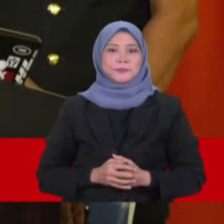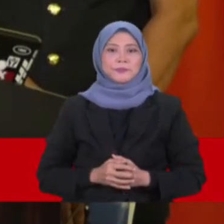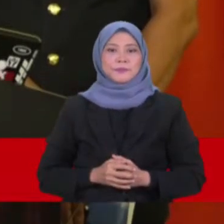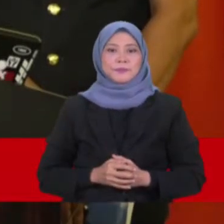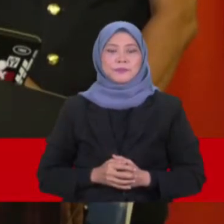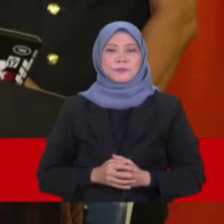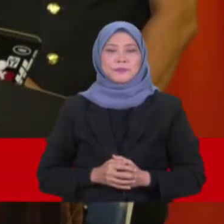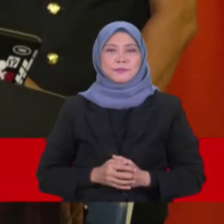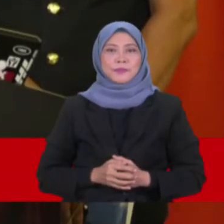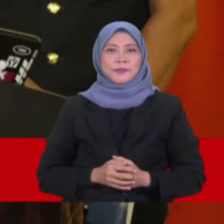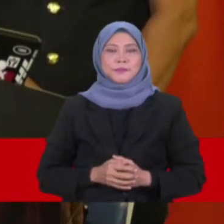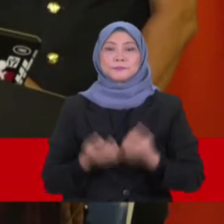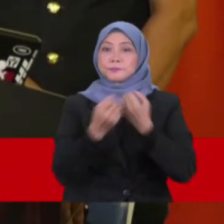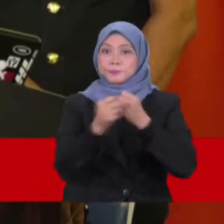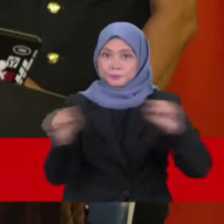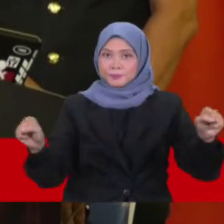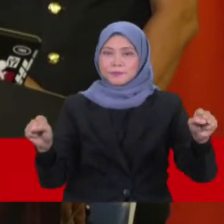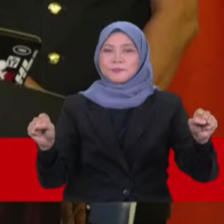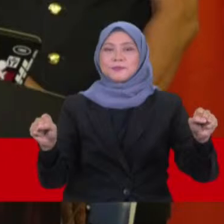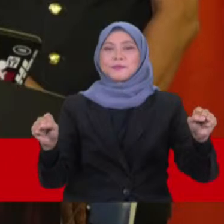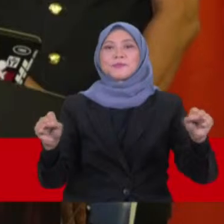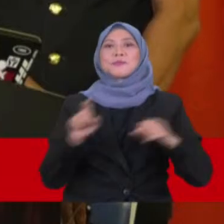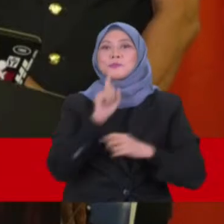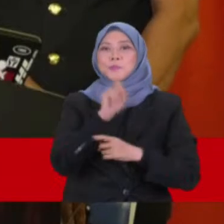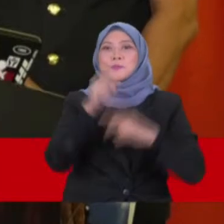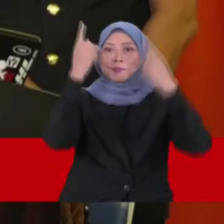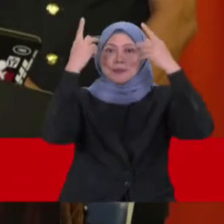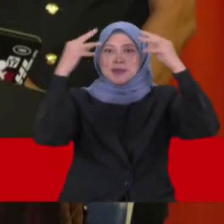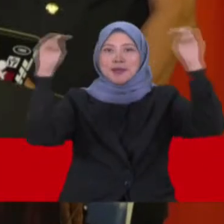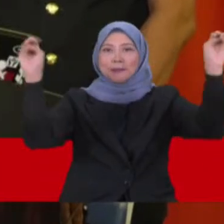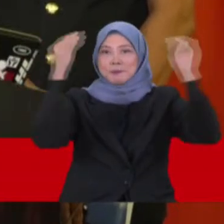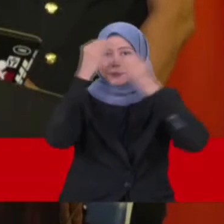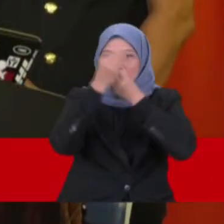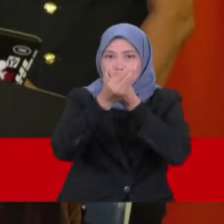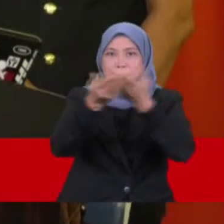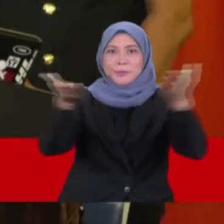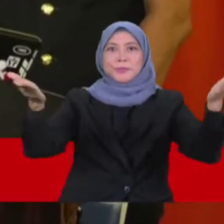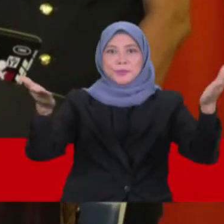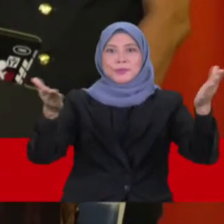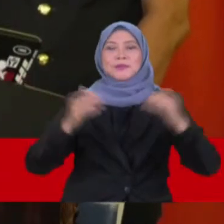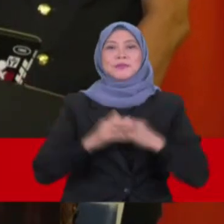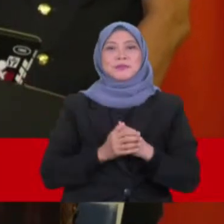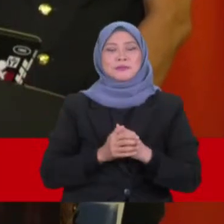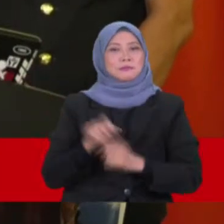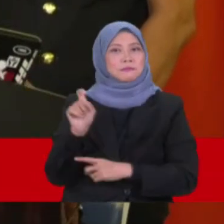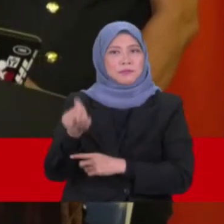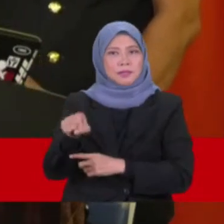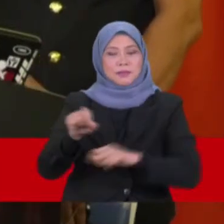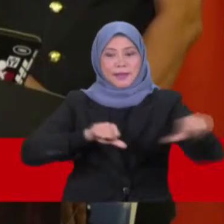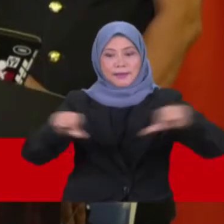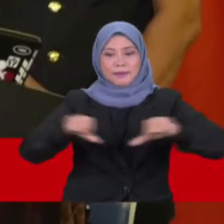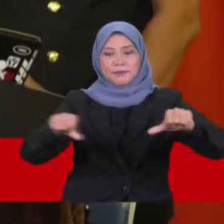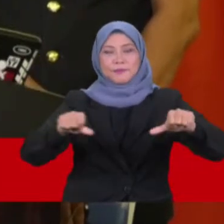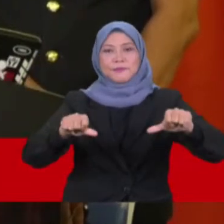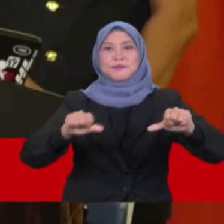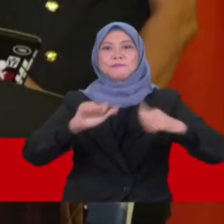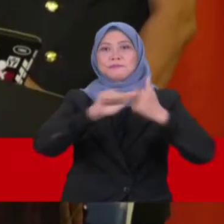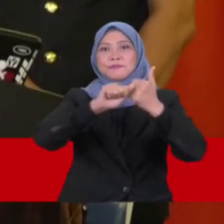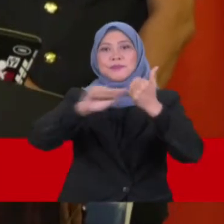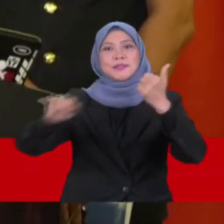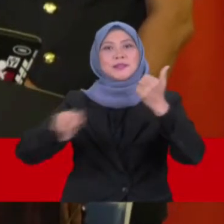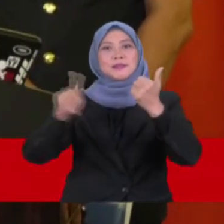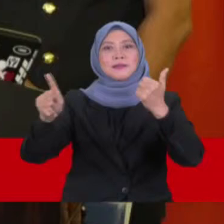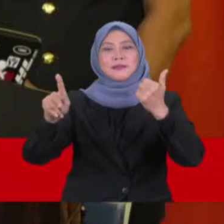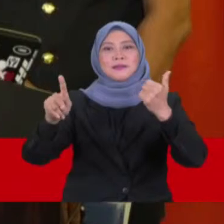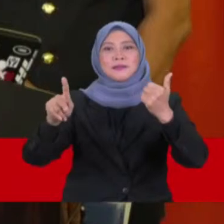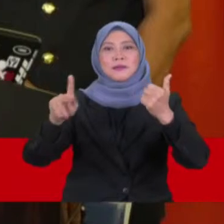Persiapan telah dibuat selari pengumuman yang amat berhormat Perdana Menteri mengaktifkan jawatankuasa pengurusan bencana